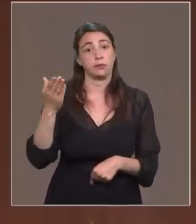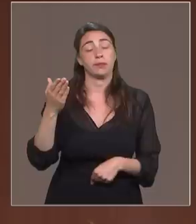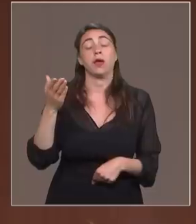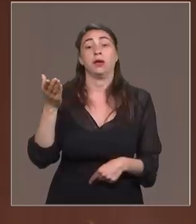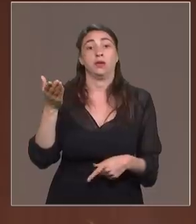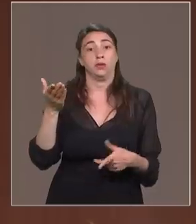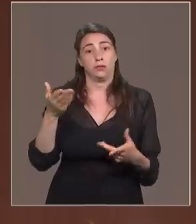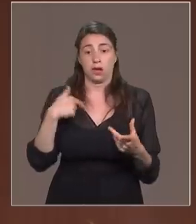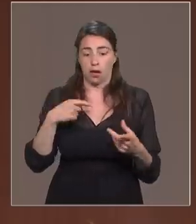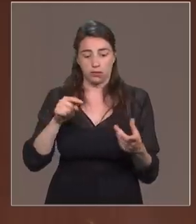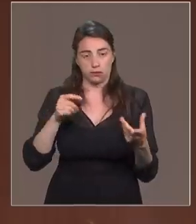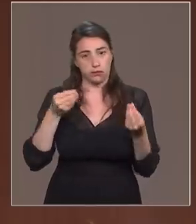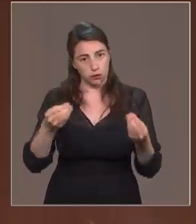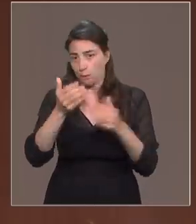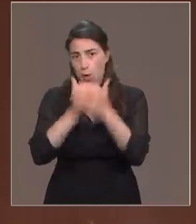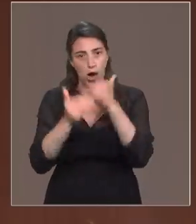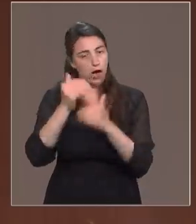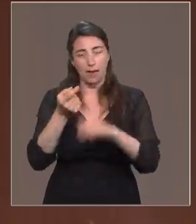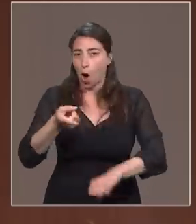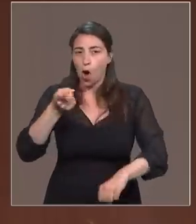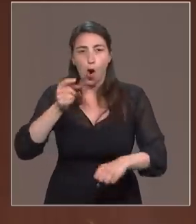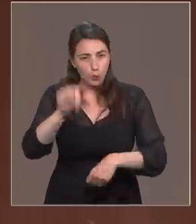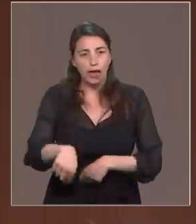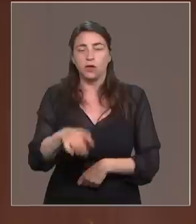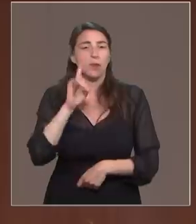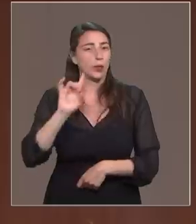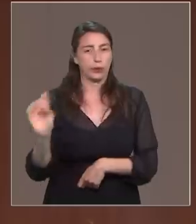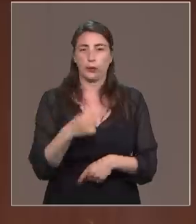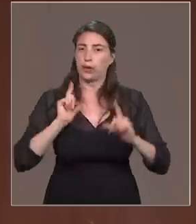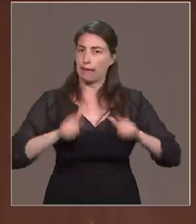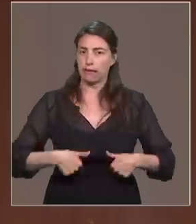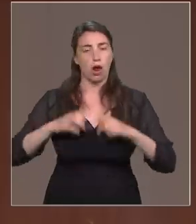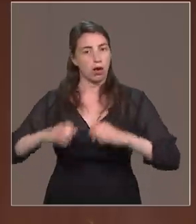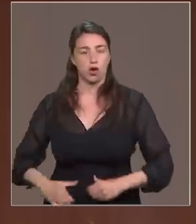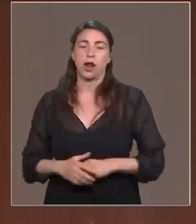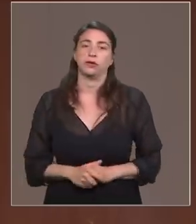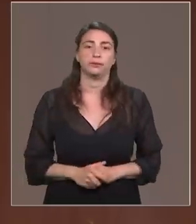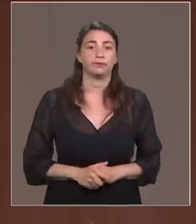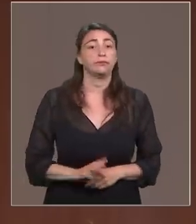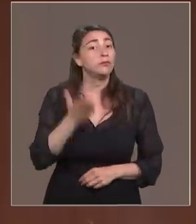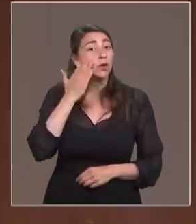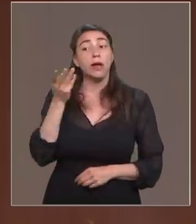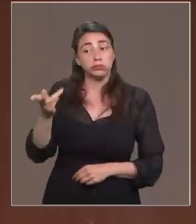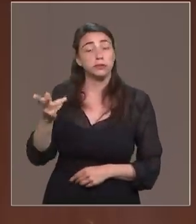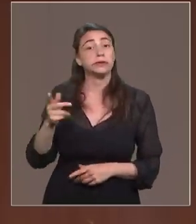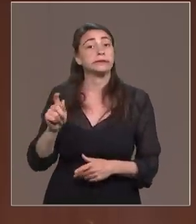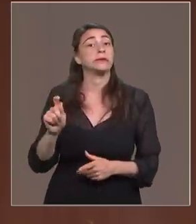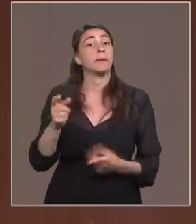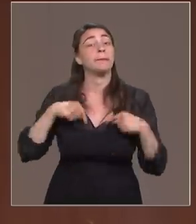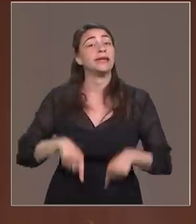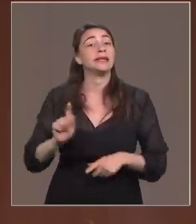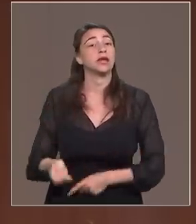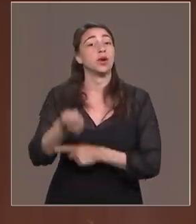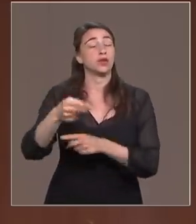2022 dans toutes les écoles et dans tous les collèges. Je connais son engagement qui est aussi le mien. Mais nous devons aller plus